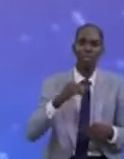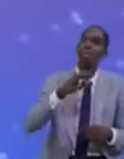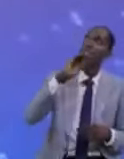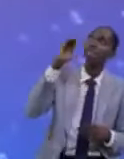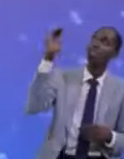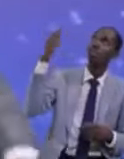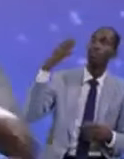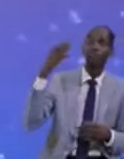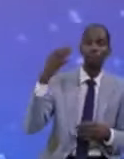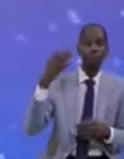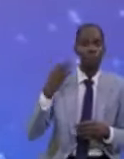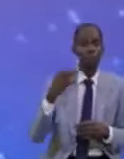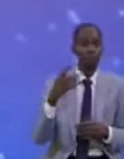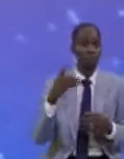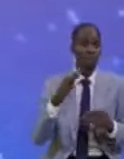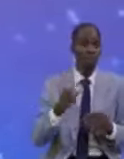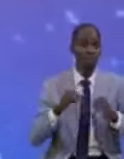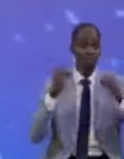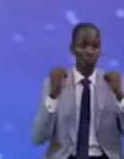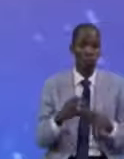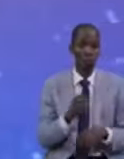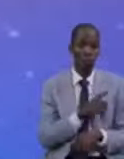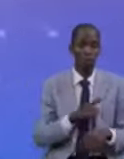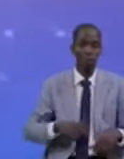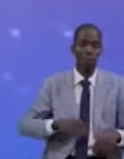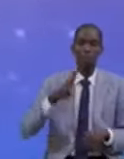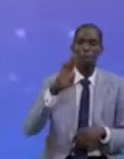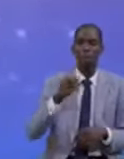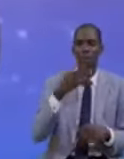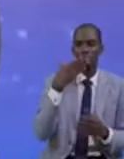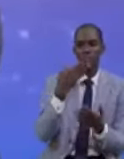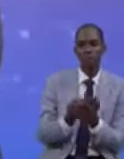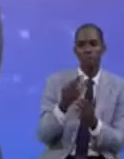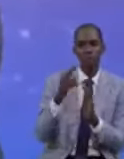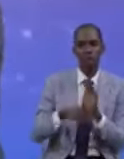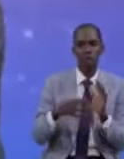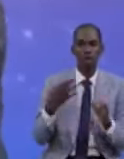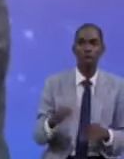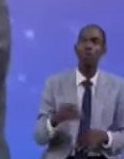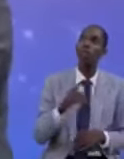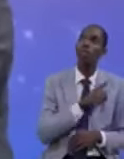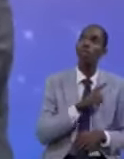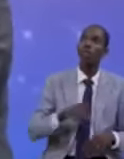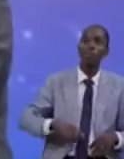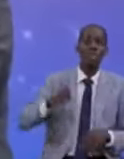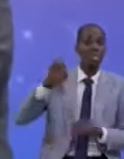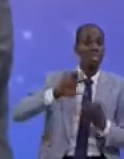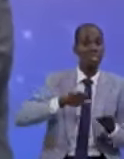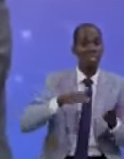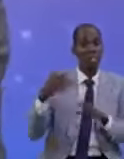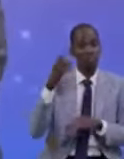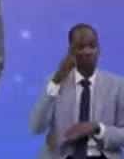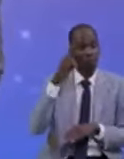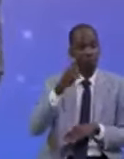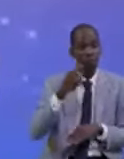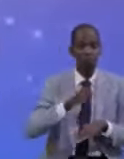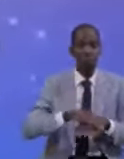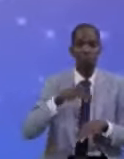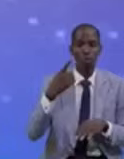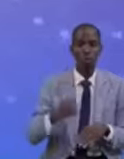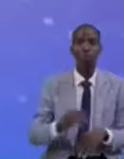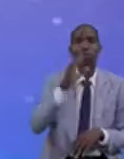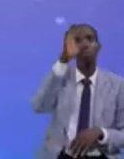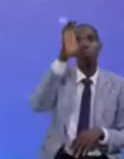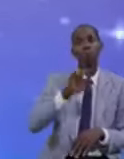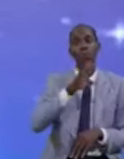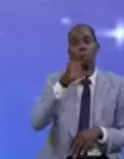puissance du Seigneur par la bonté du Seigneur il est mort pour toi sur la croix du calvaire pour que